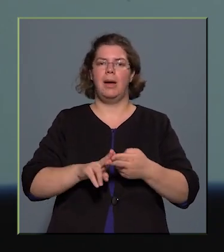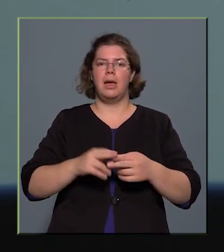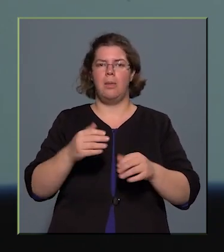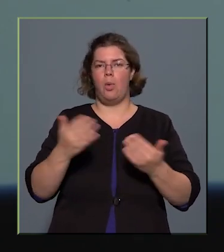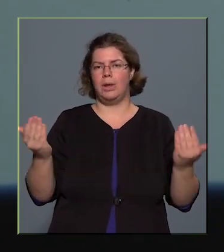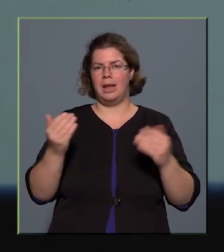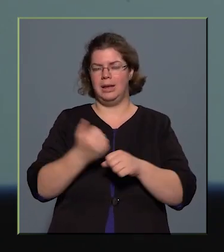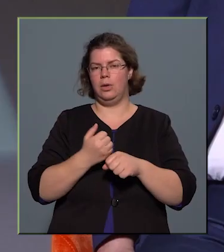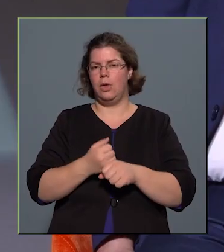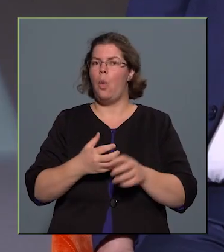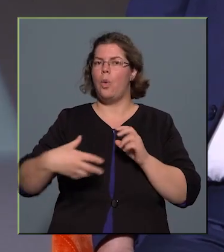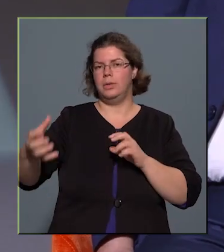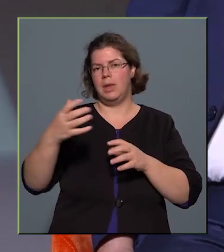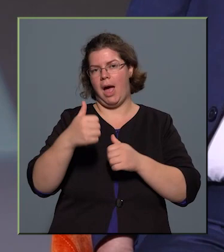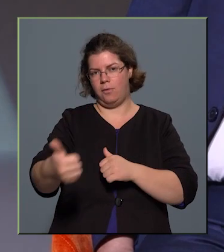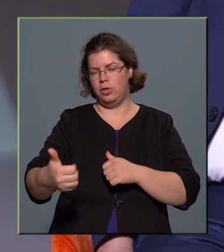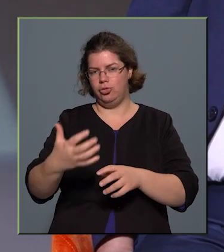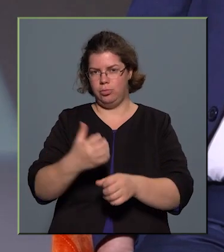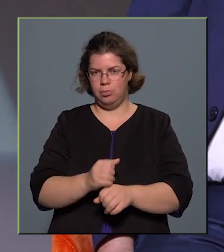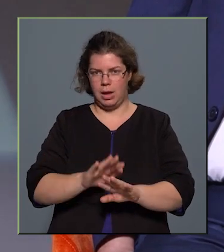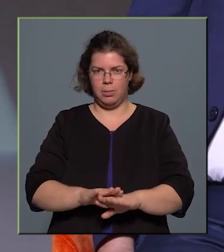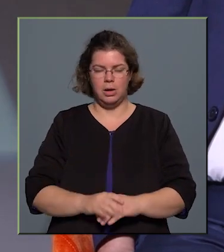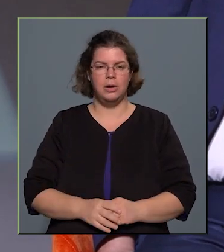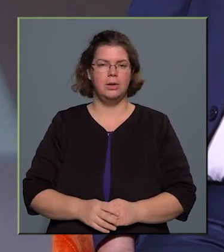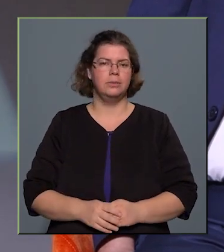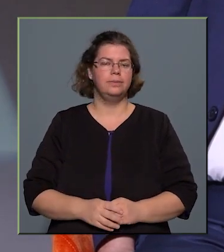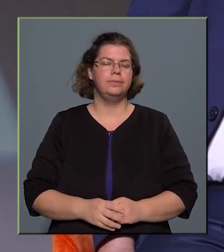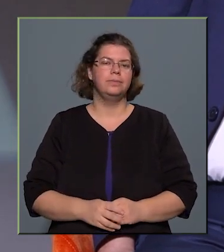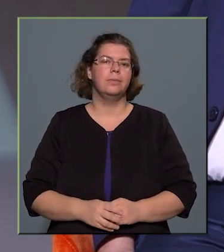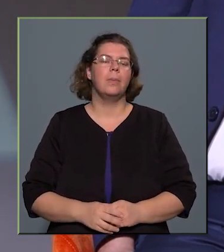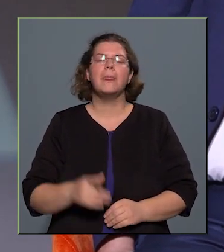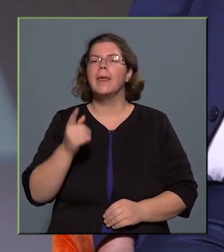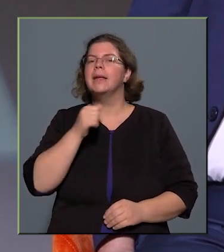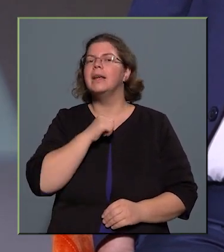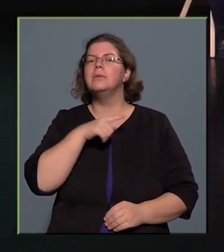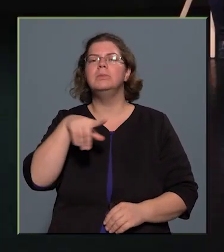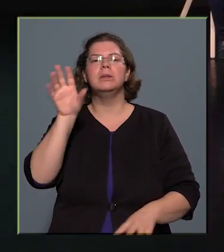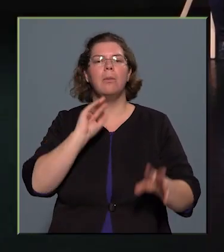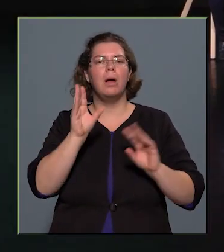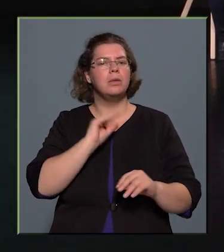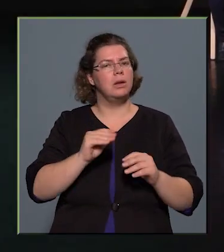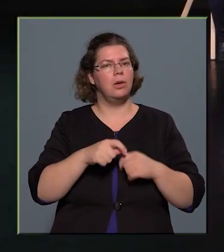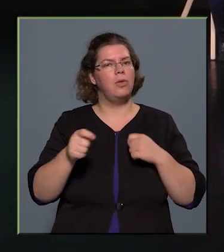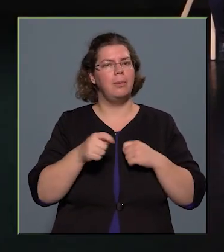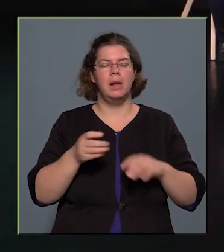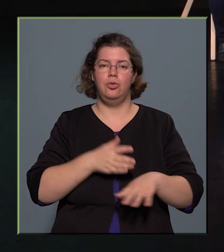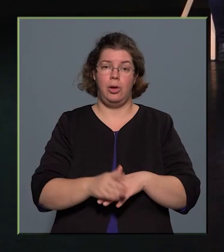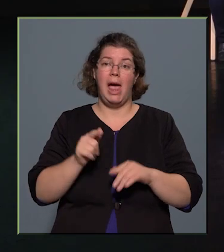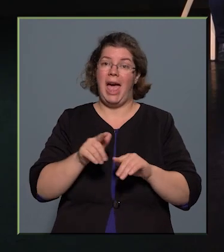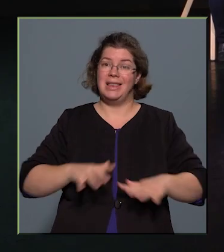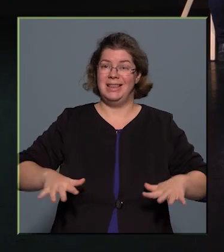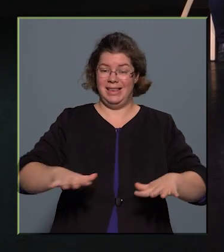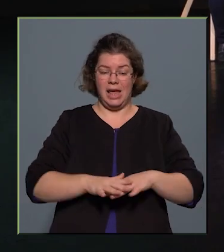hogy ez hosszú távon is megmaradjanak. Gergő, mit tapasztaltatok a felmérés során, hogy ezen a területen,